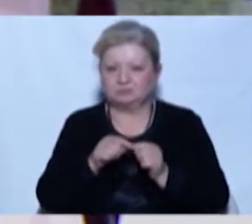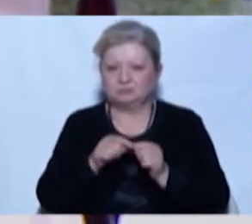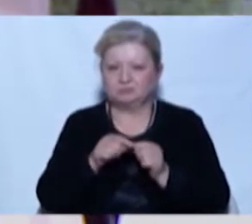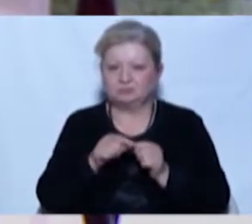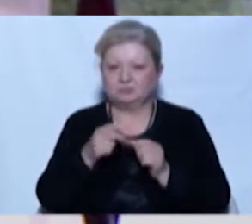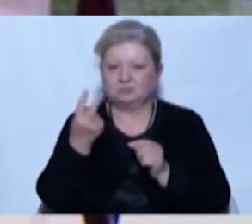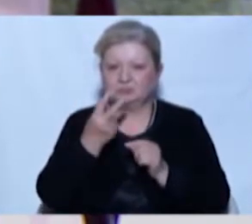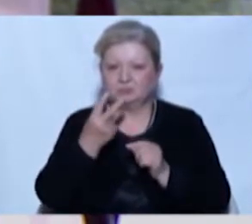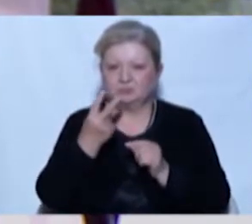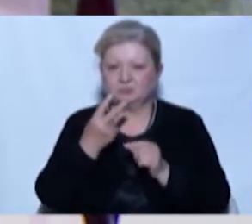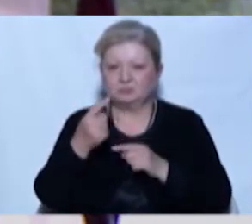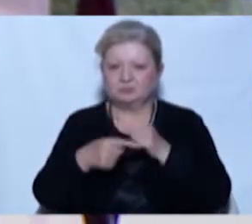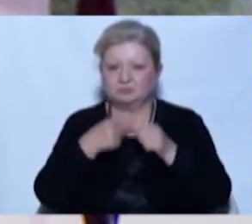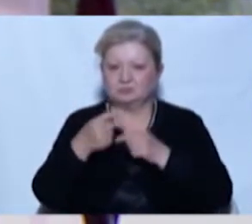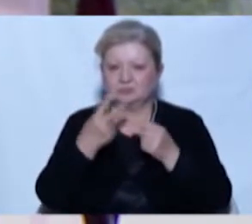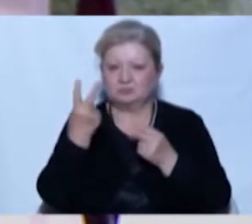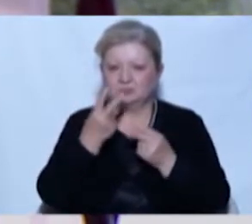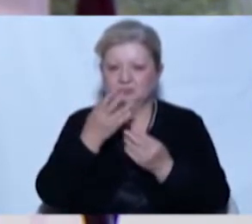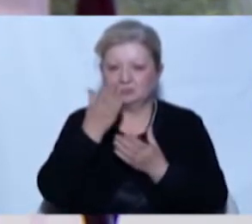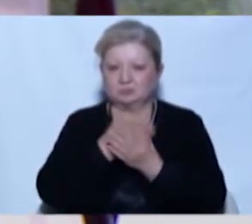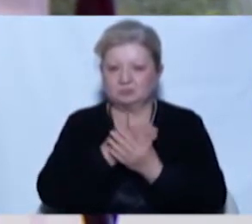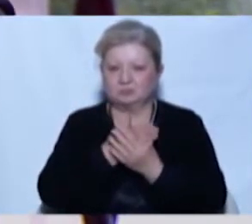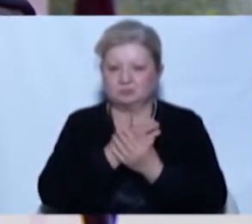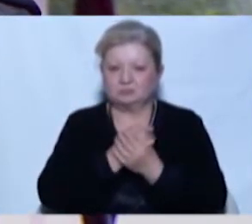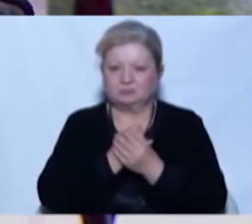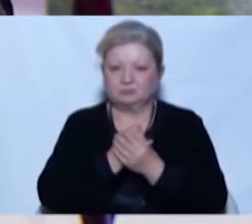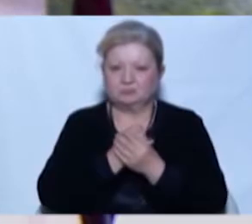მე-20 საუკუნის მეორე ნახევარში.